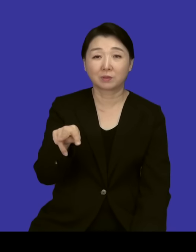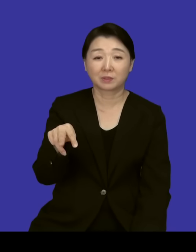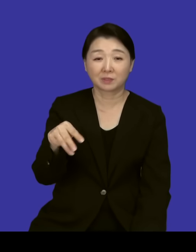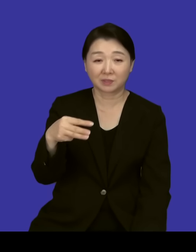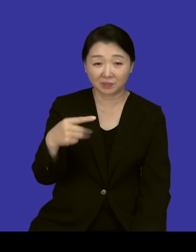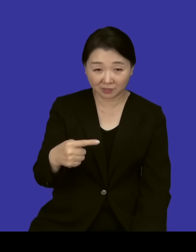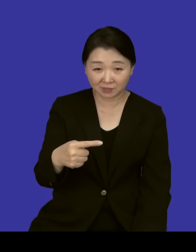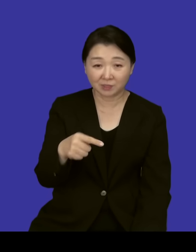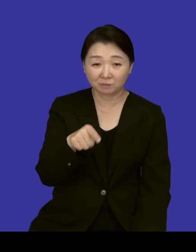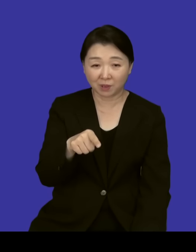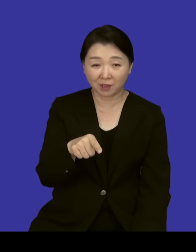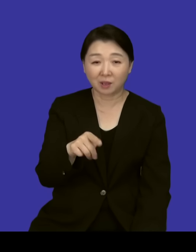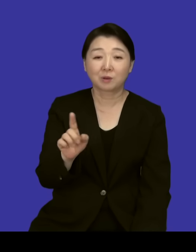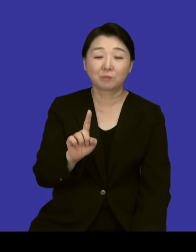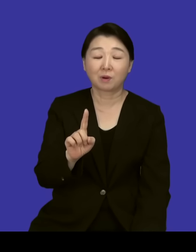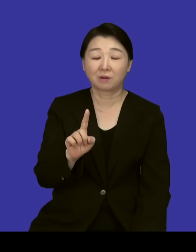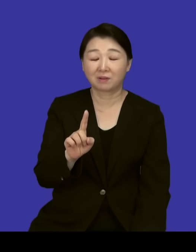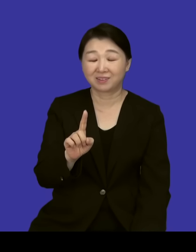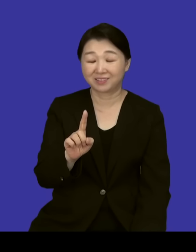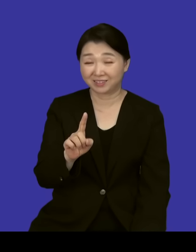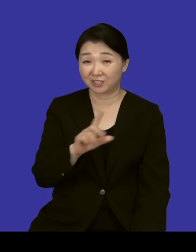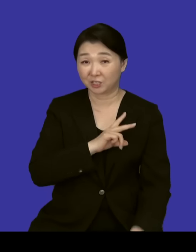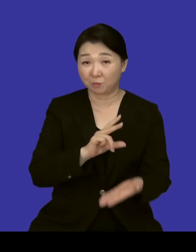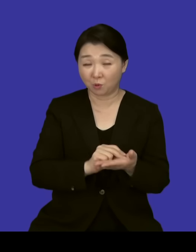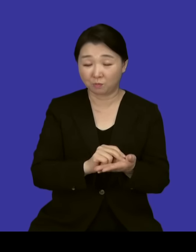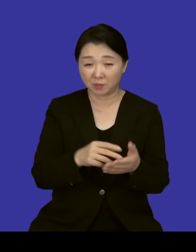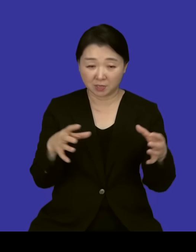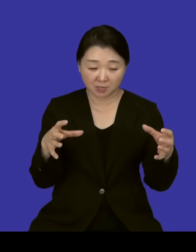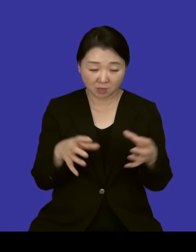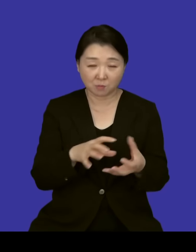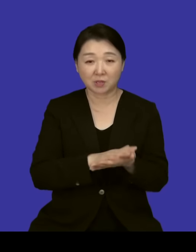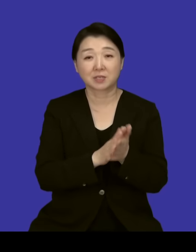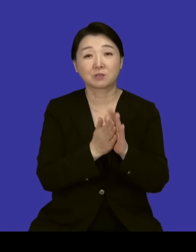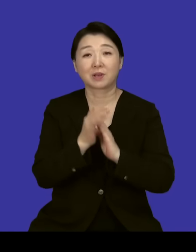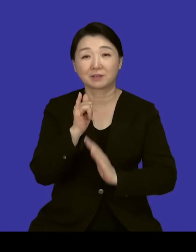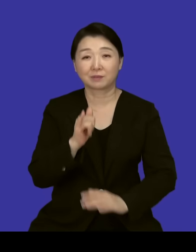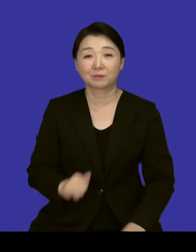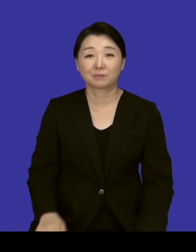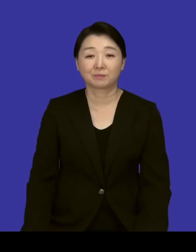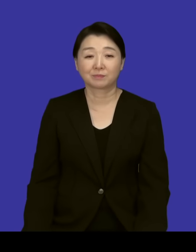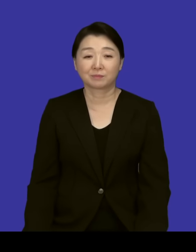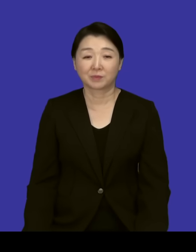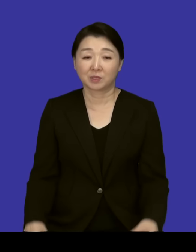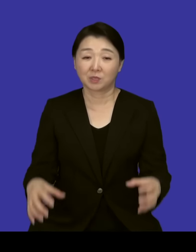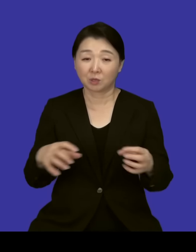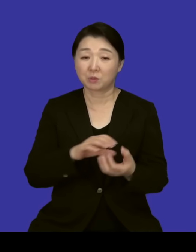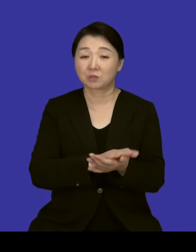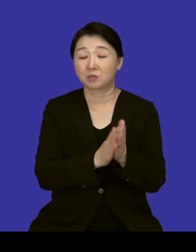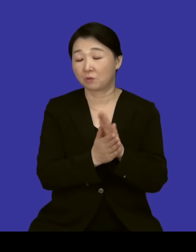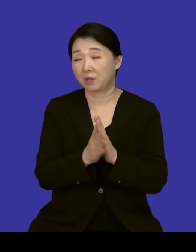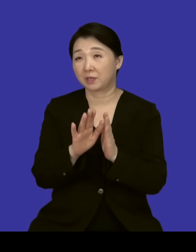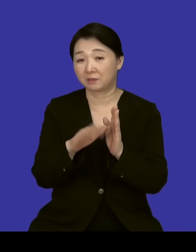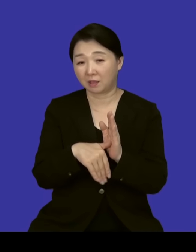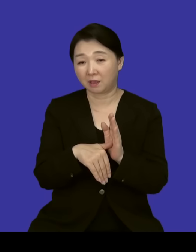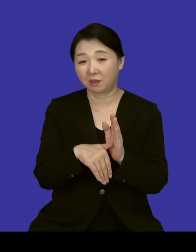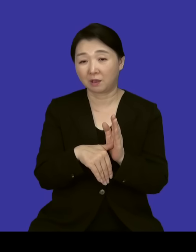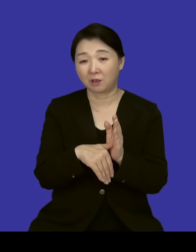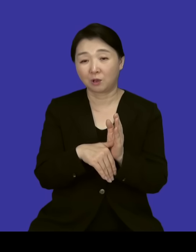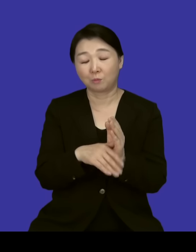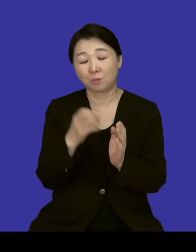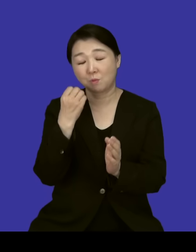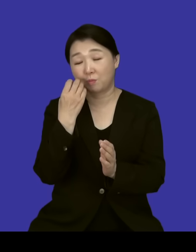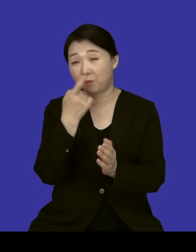The Evolution of Cooperation이라고 해가지고 그 협력의 진화라는 책이 있거든요. 네. 협력의 진화에서 희한한